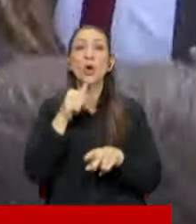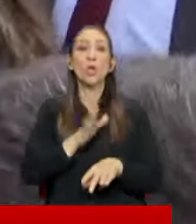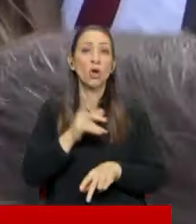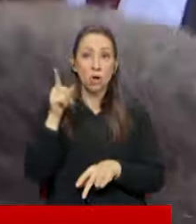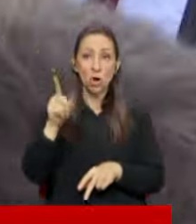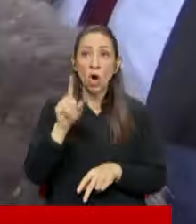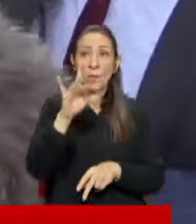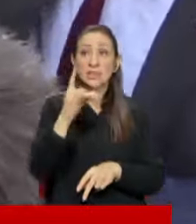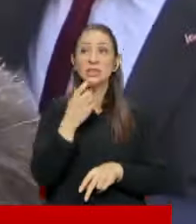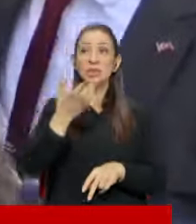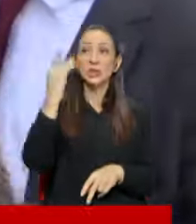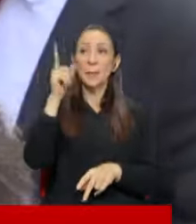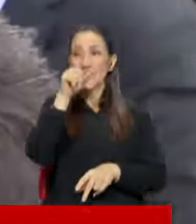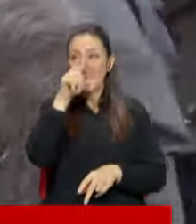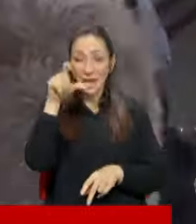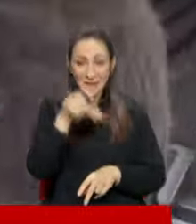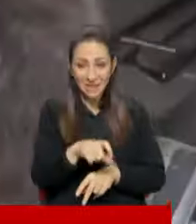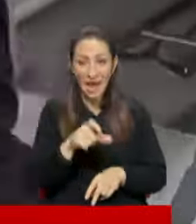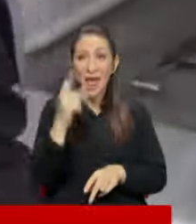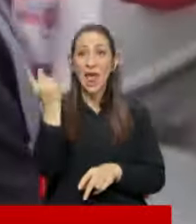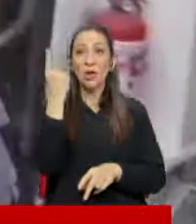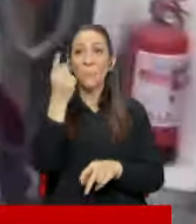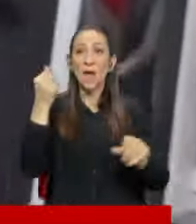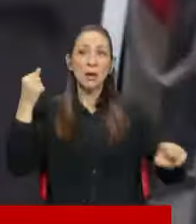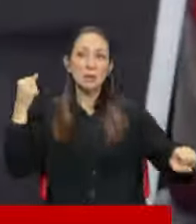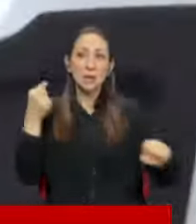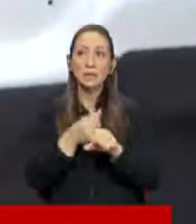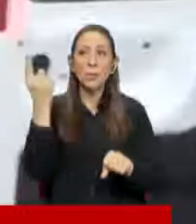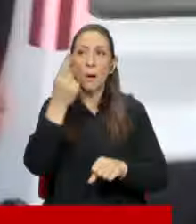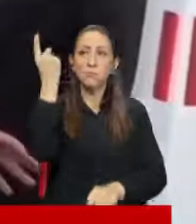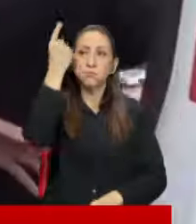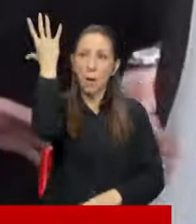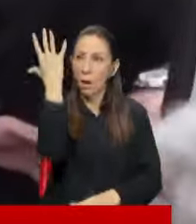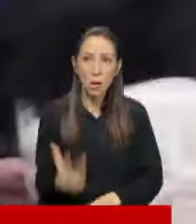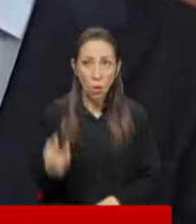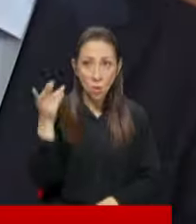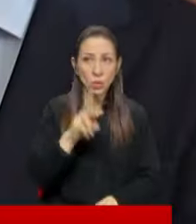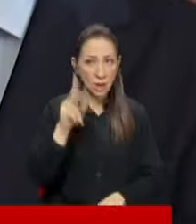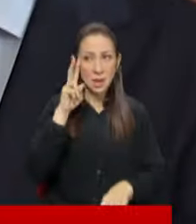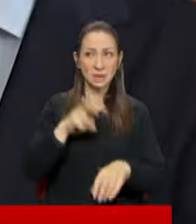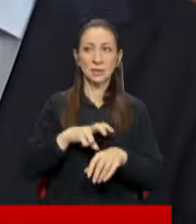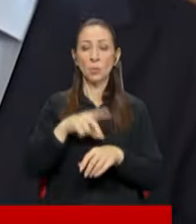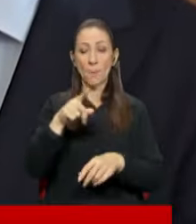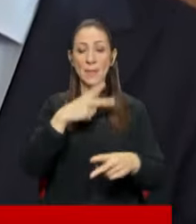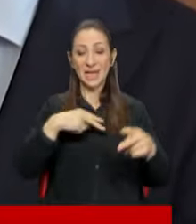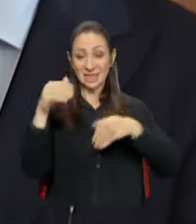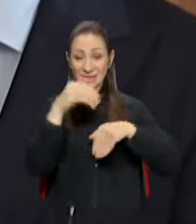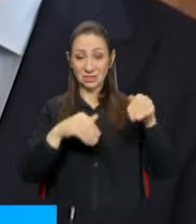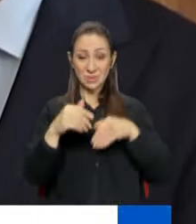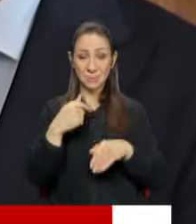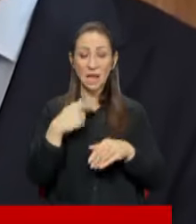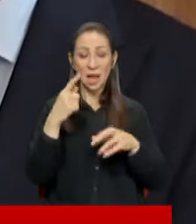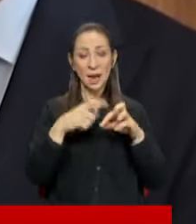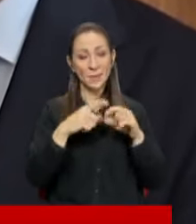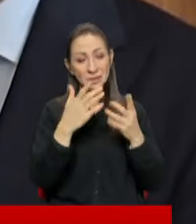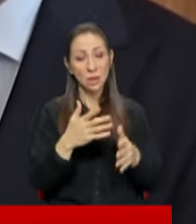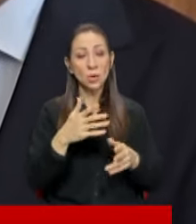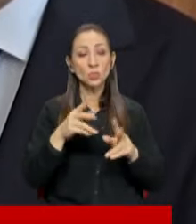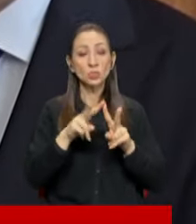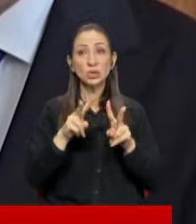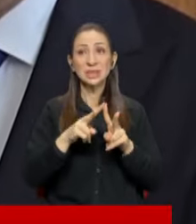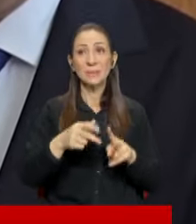Yazıcıoğlu'nun 15 yıl önce bir Mart ayında helikopter kazasında hayatını kaybettiğini hatırlattı. Bu yerel seçimlerin biz rahmetli Muhsin